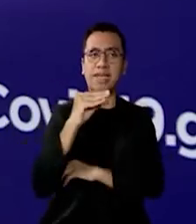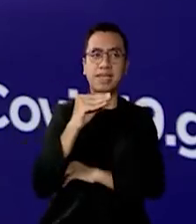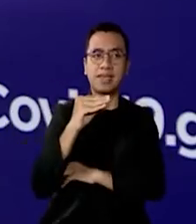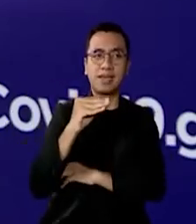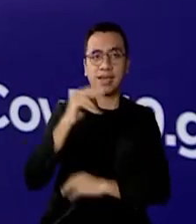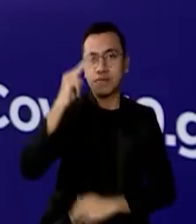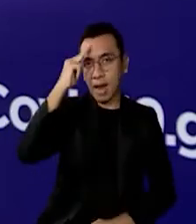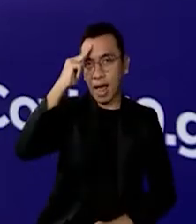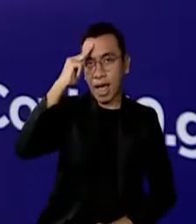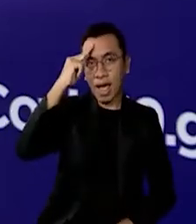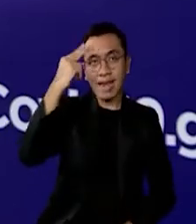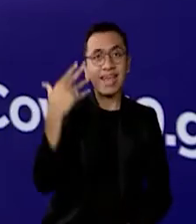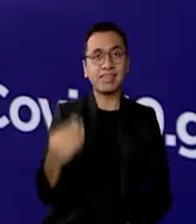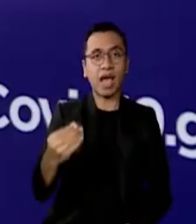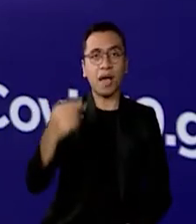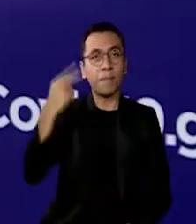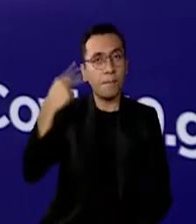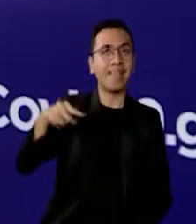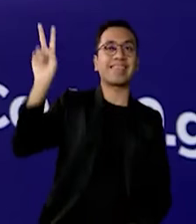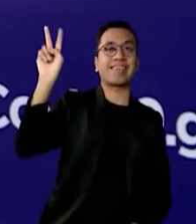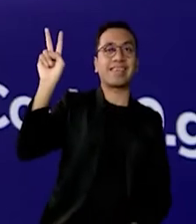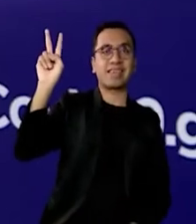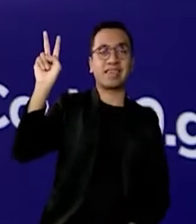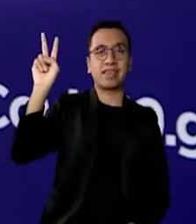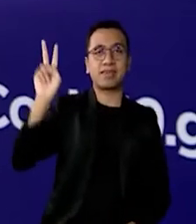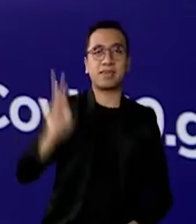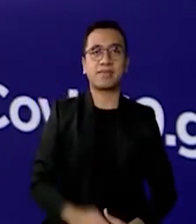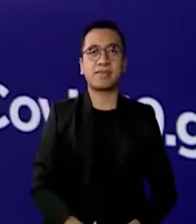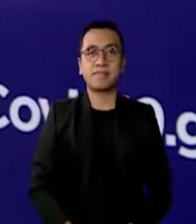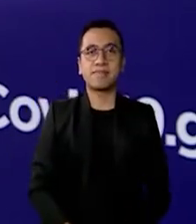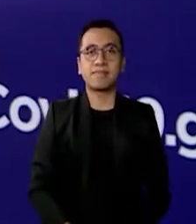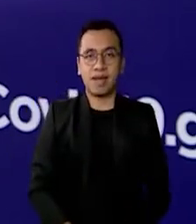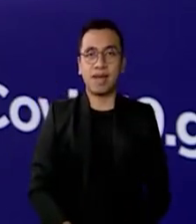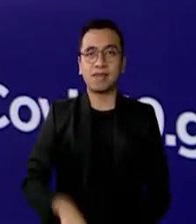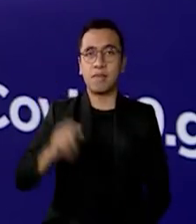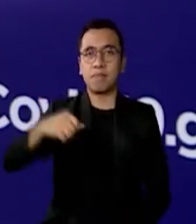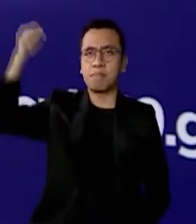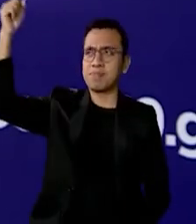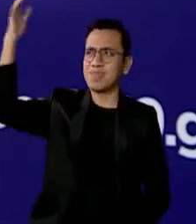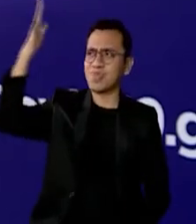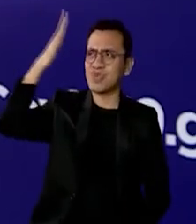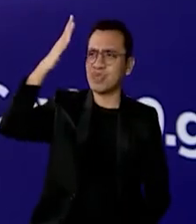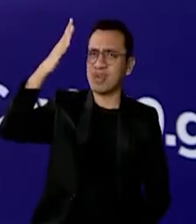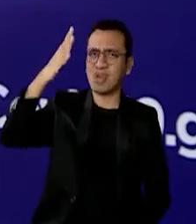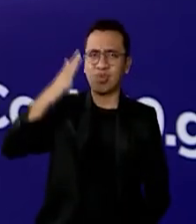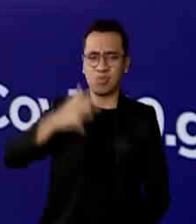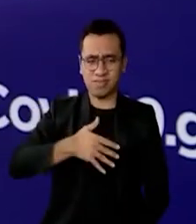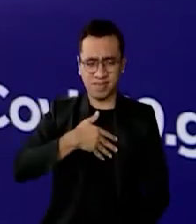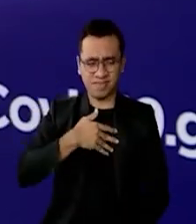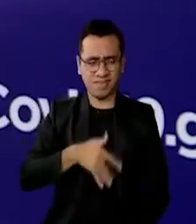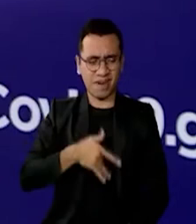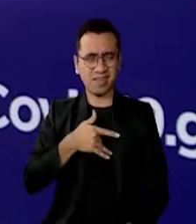saya sambil berjemur terus kita pengapian memang ada satu waktu Kok saya